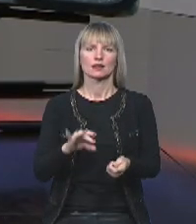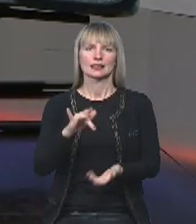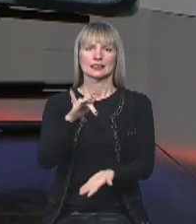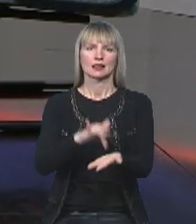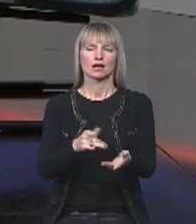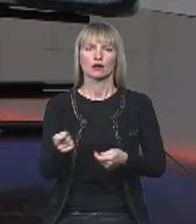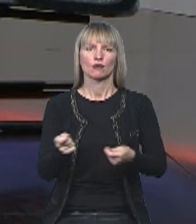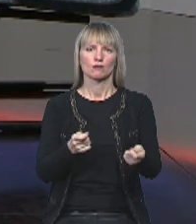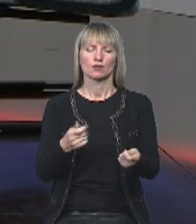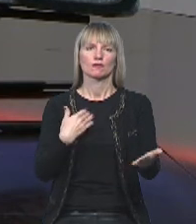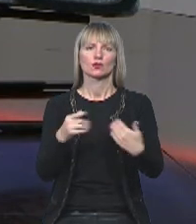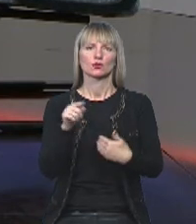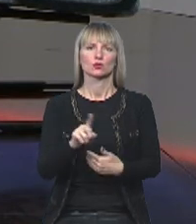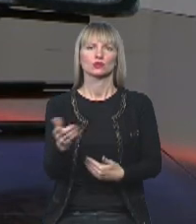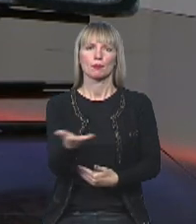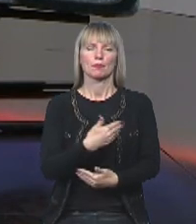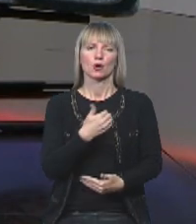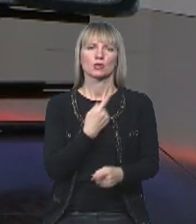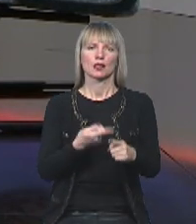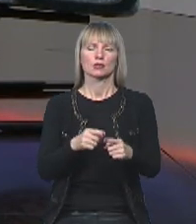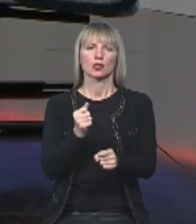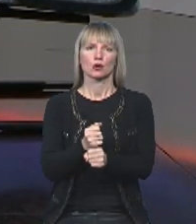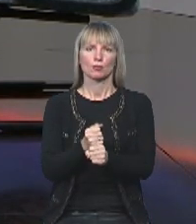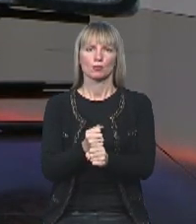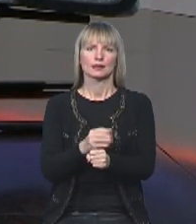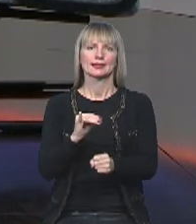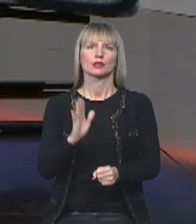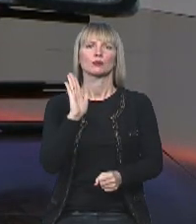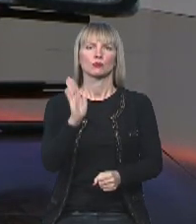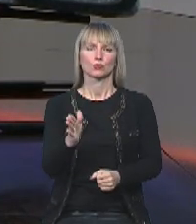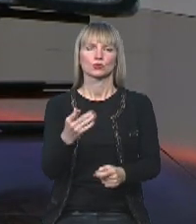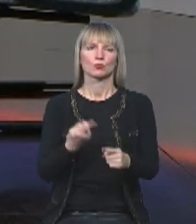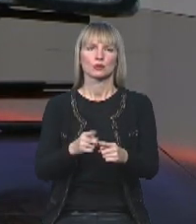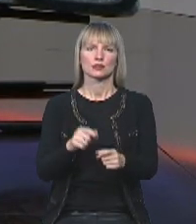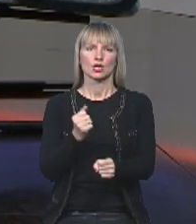центральну владу відносно того, що ми хочемо це робити. І будемо це робити.